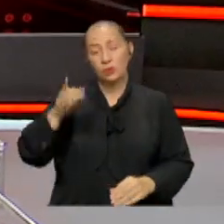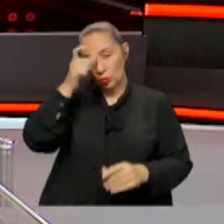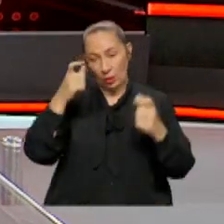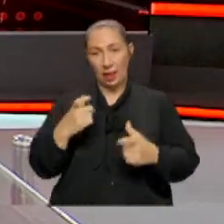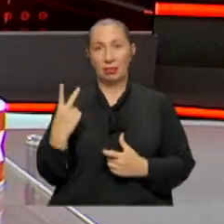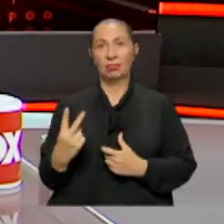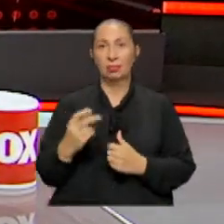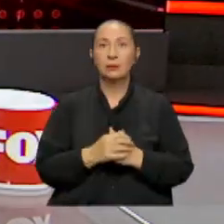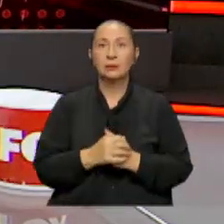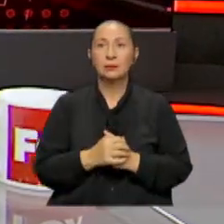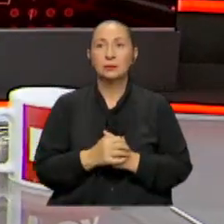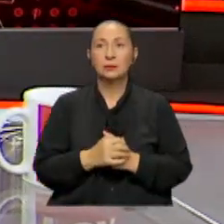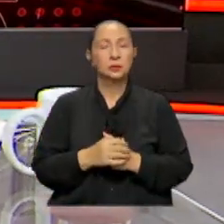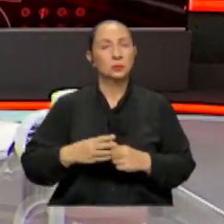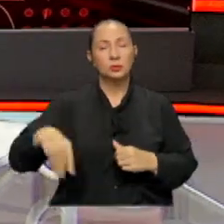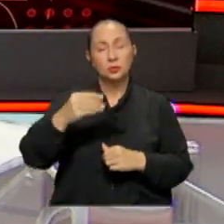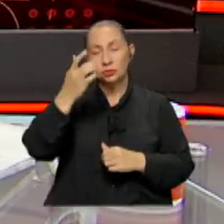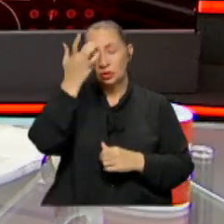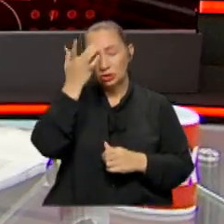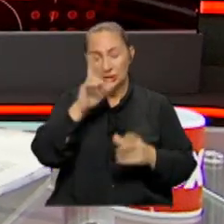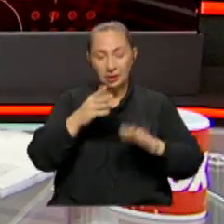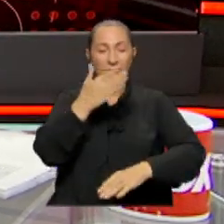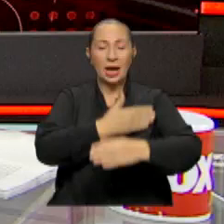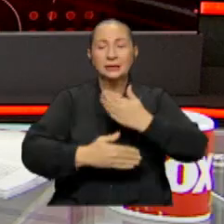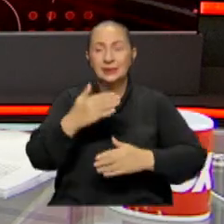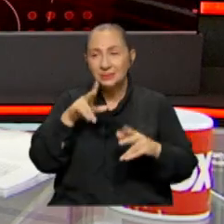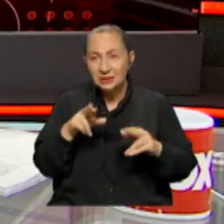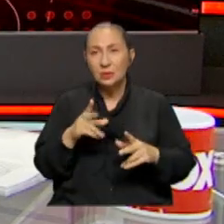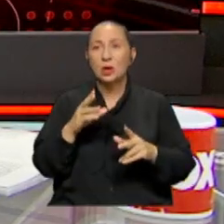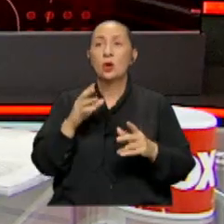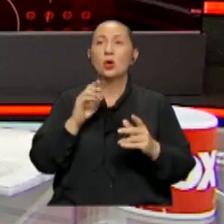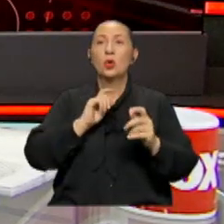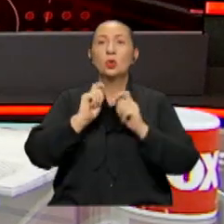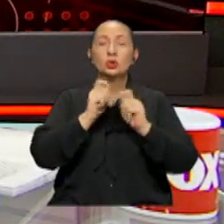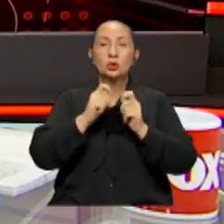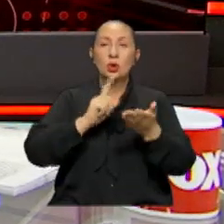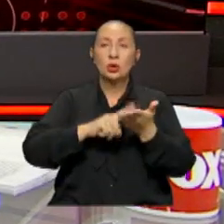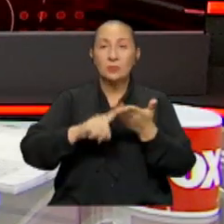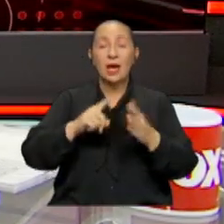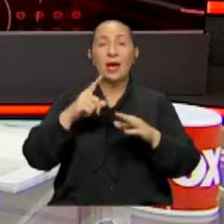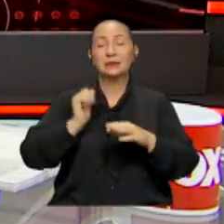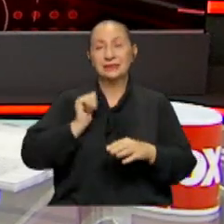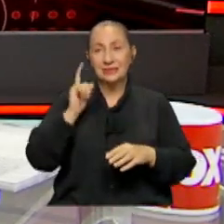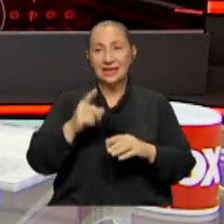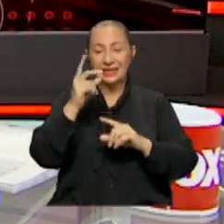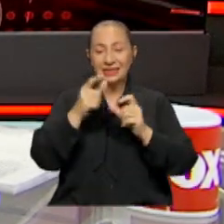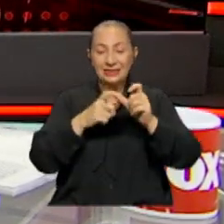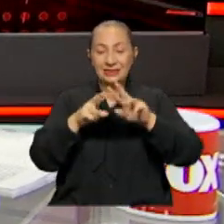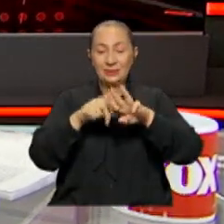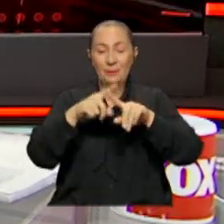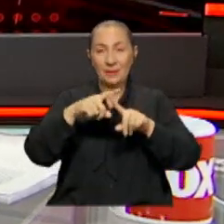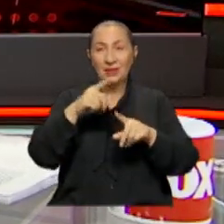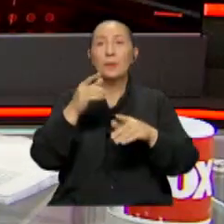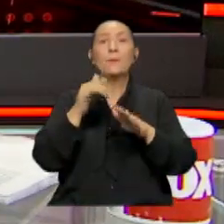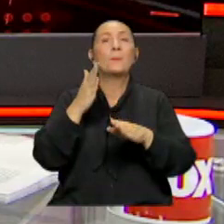ülkenin, bütün şehitlerimiz, gazilerimiz gibi ulaştırma sözleşmeli er İsmet Aybek.